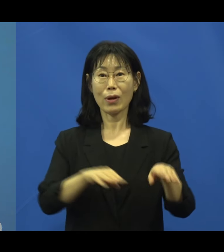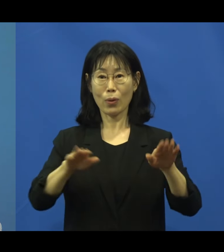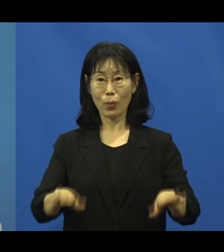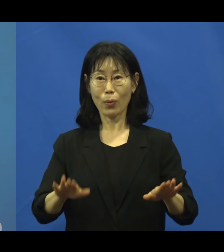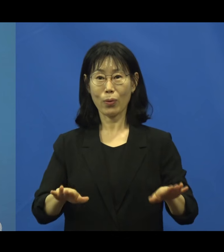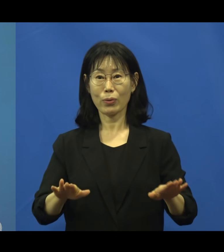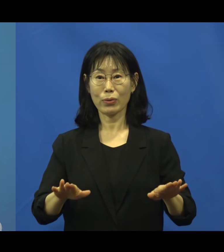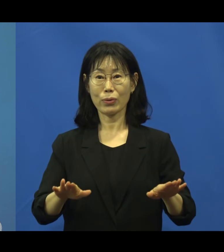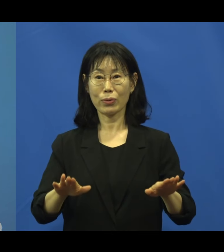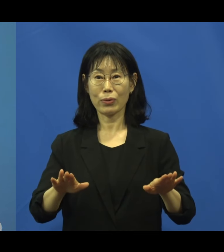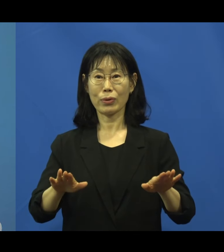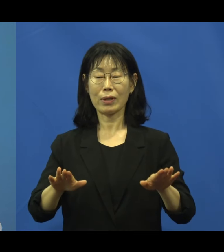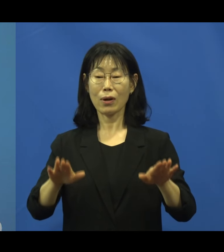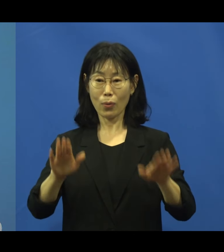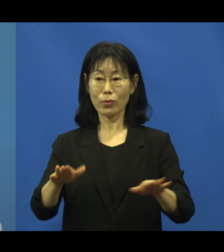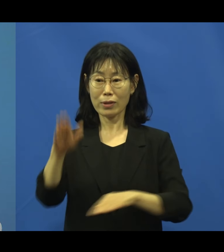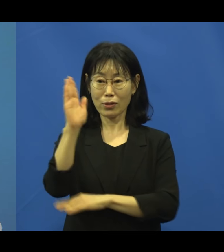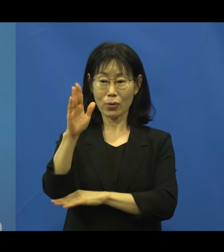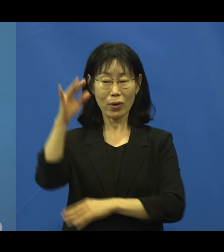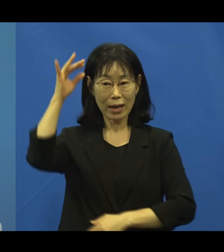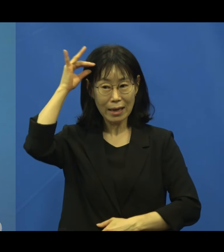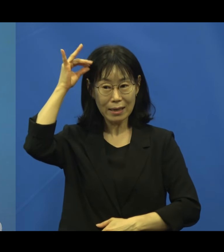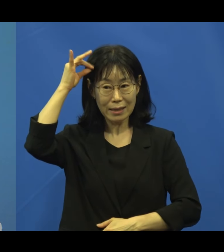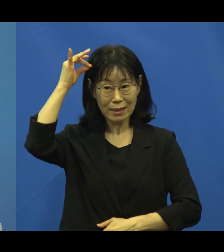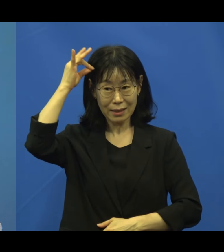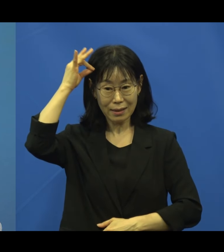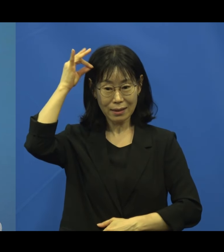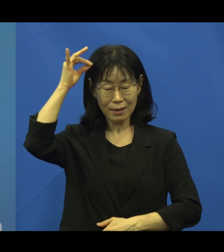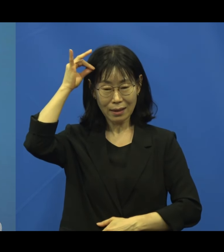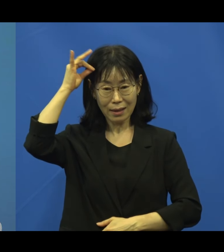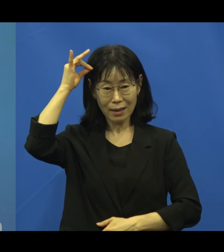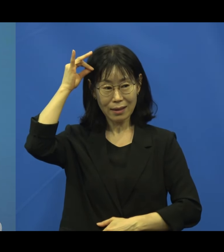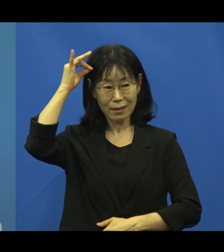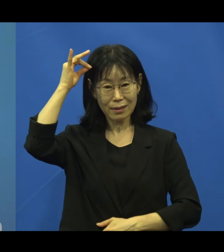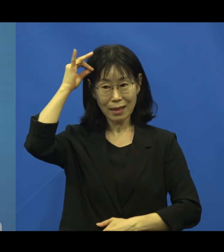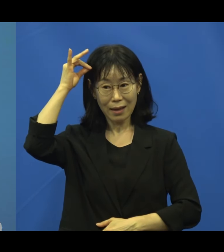오늘 하고 다음 주에 한 번 더, 이제 2번이 남았습니다. 오늘은